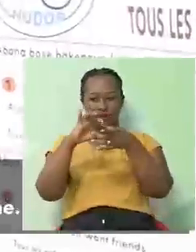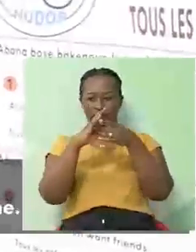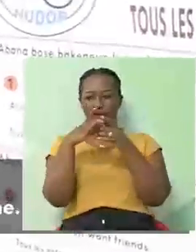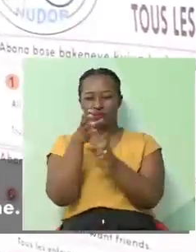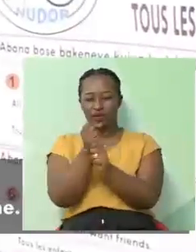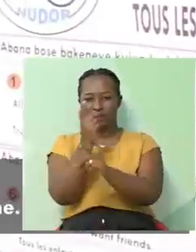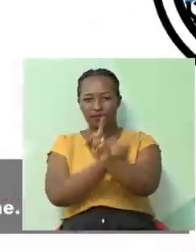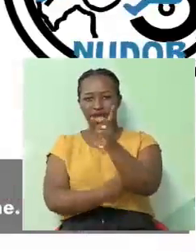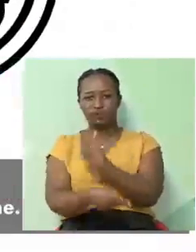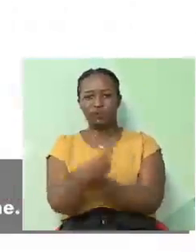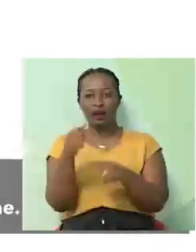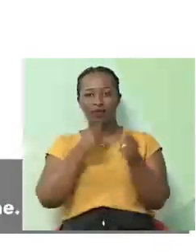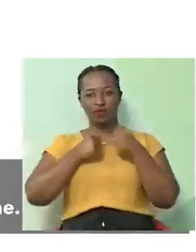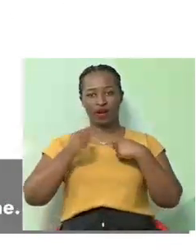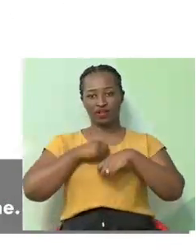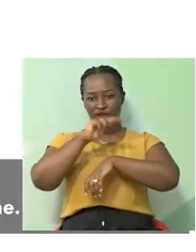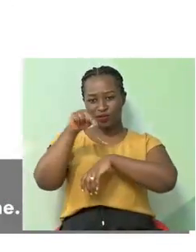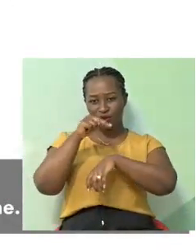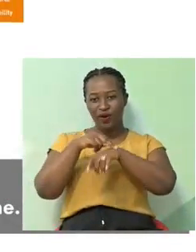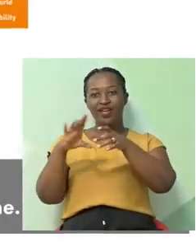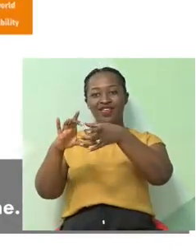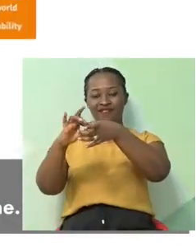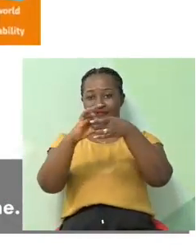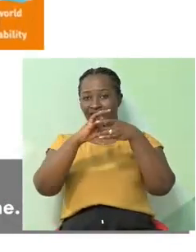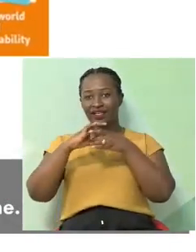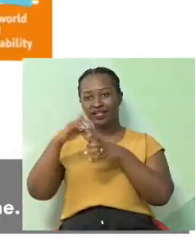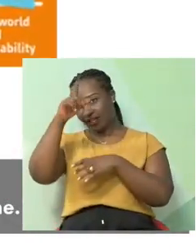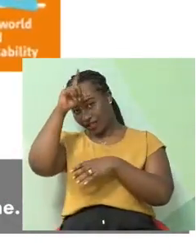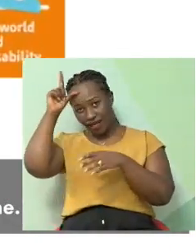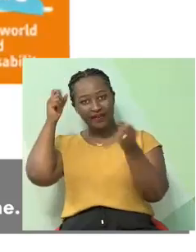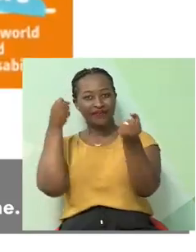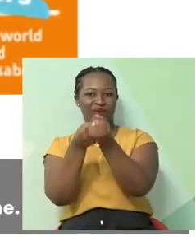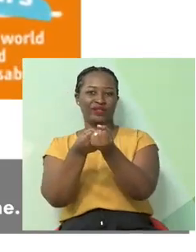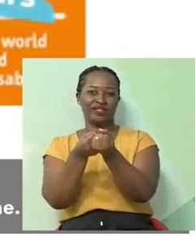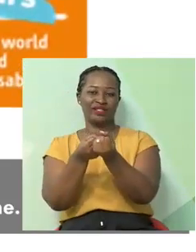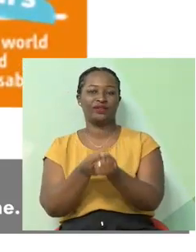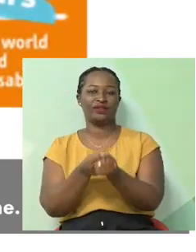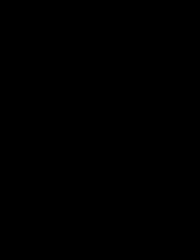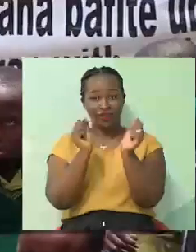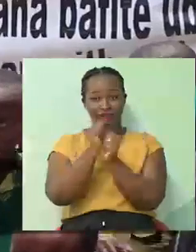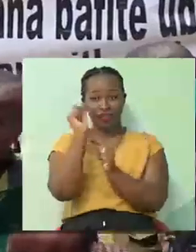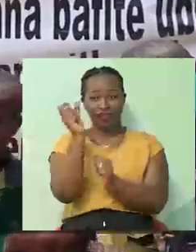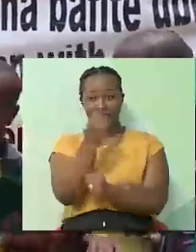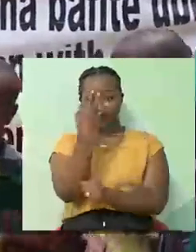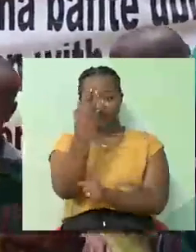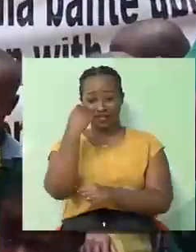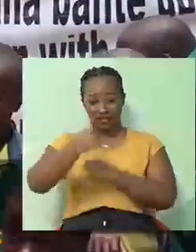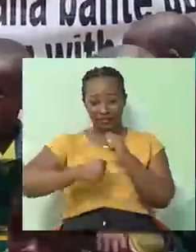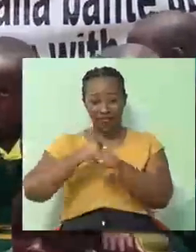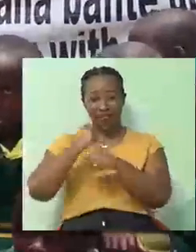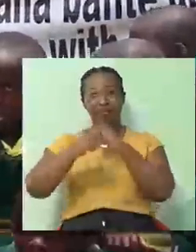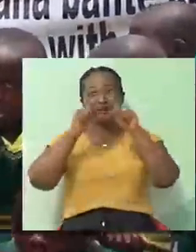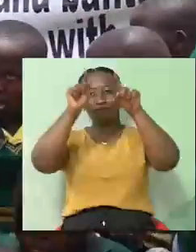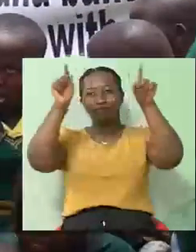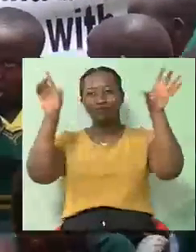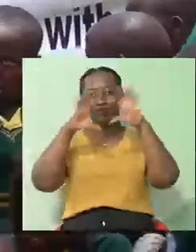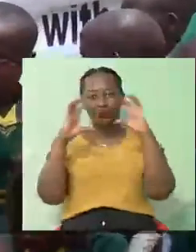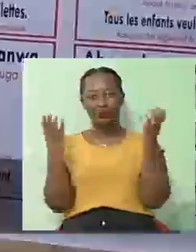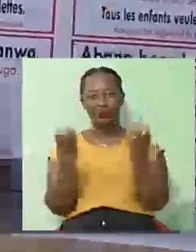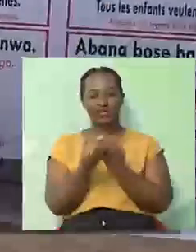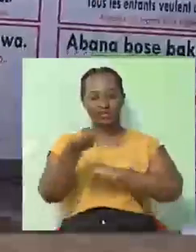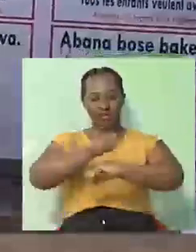n'ihuriro ry'imiryango y'abantu bafite ubumuga mu Rwanda NIDOR, ku bufatanye n'umuryango Fondation Liliane. Tariki ya 15 Werurwe buri mwaka hirya